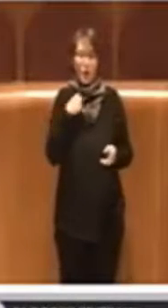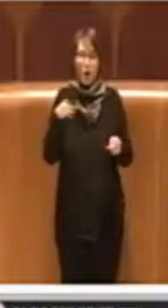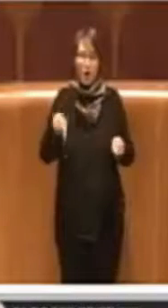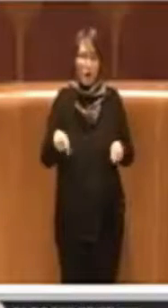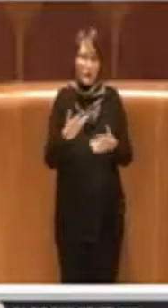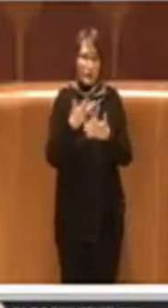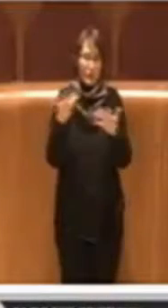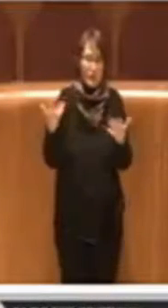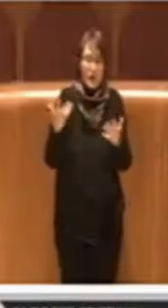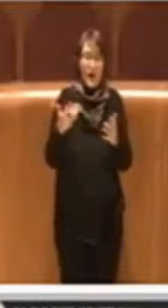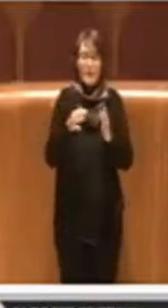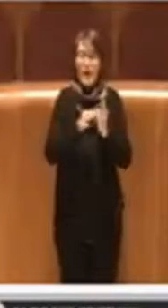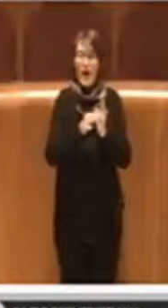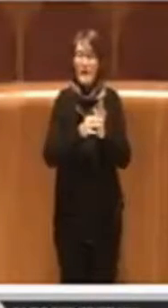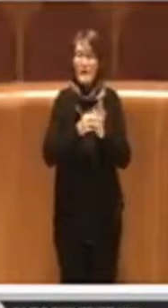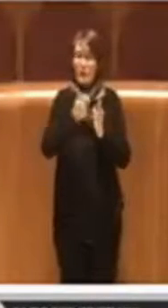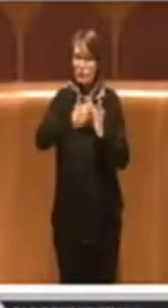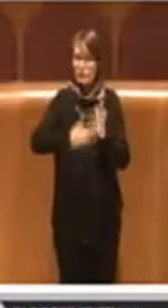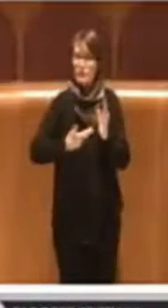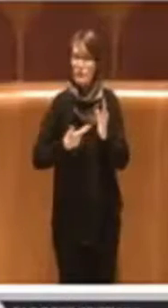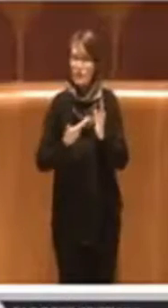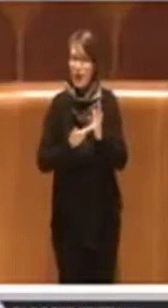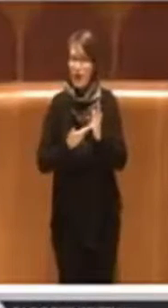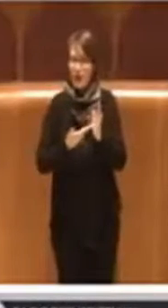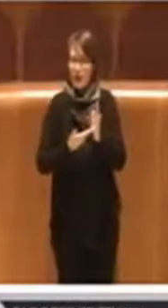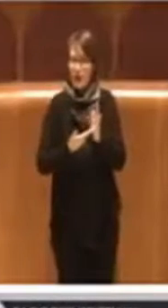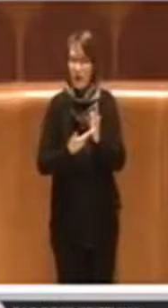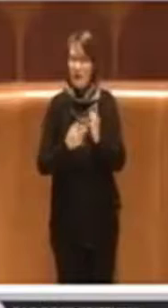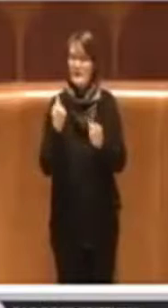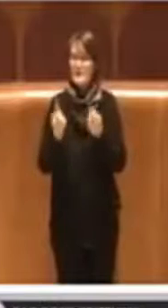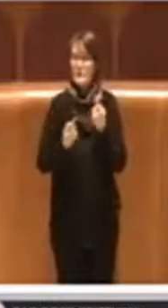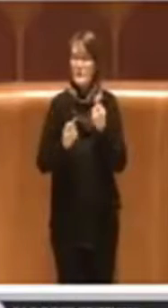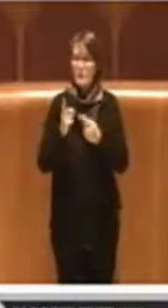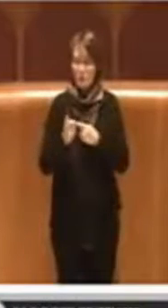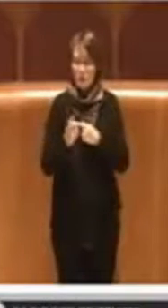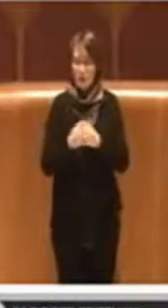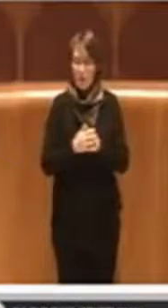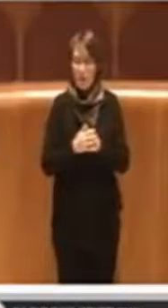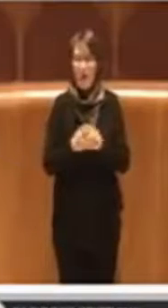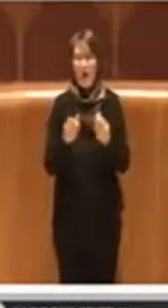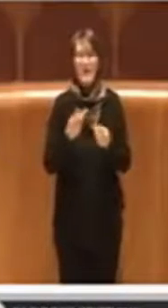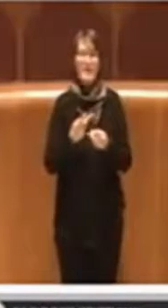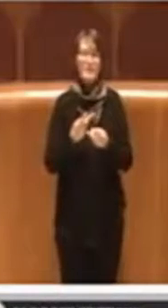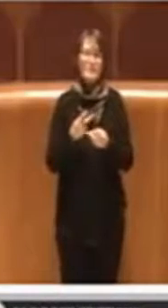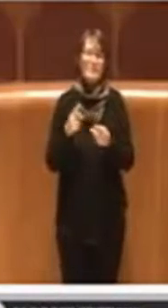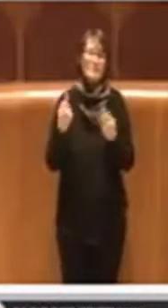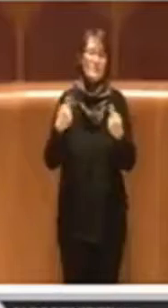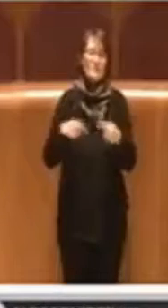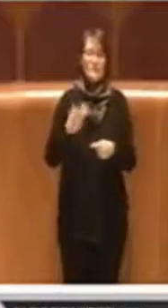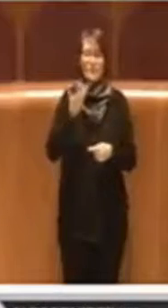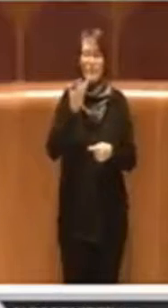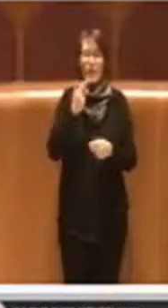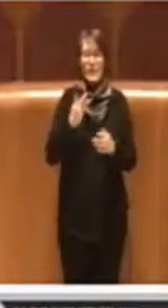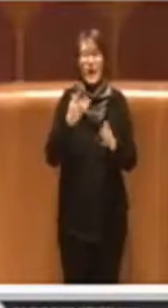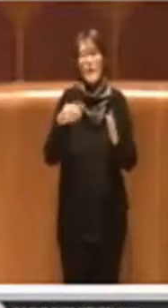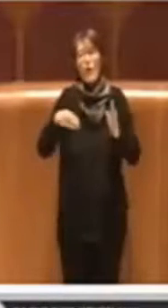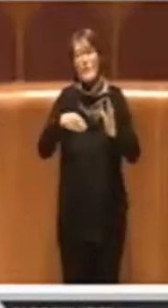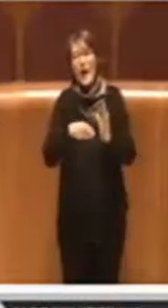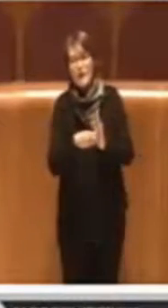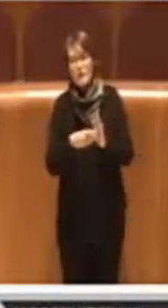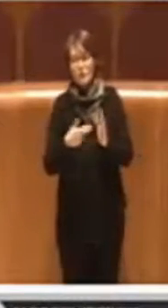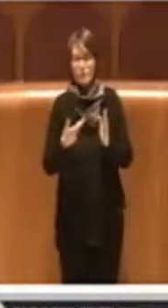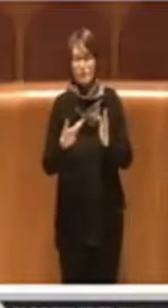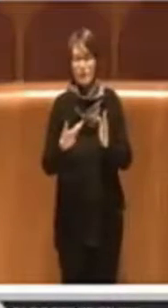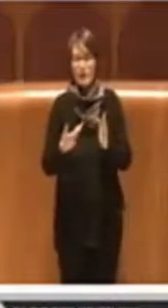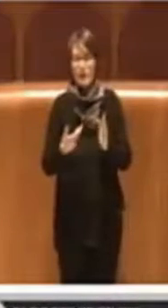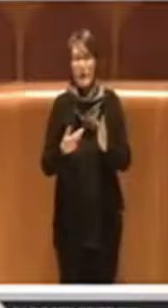tutto questo insomma cercherà in qualche modo di aggiungere un tassello in più alla nostra attività